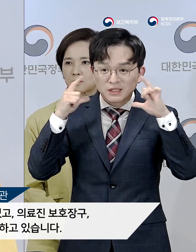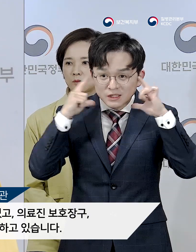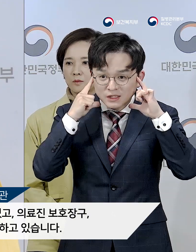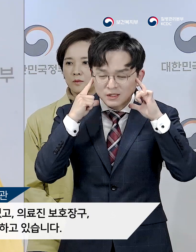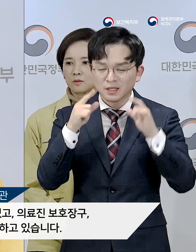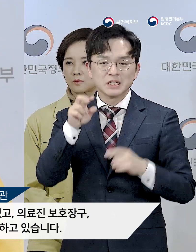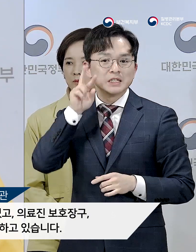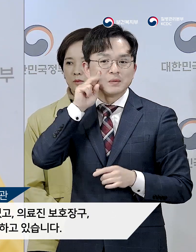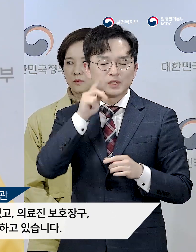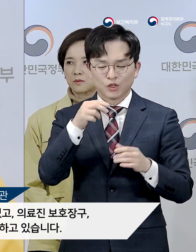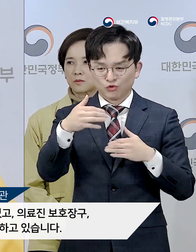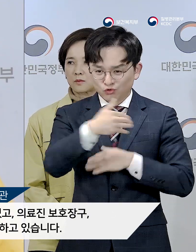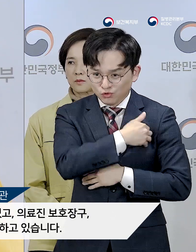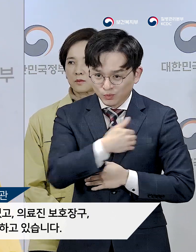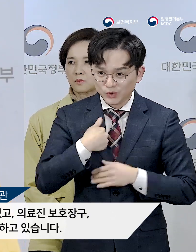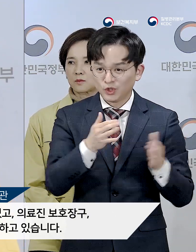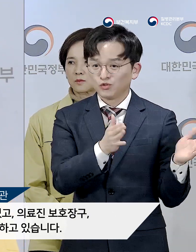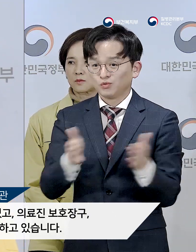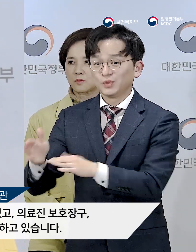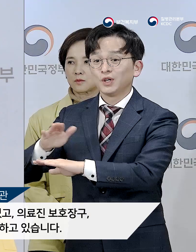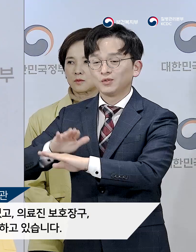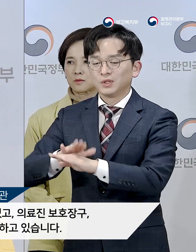필요한 만큼 충분히 지원하고 있습니다.